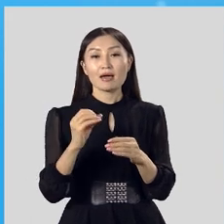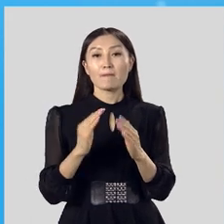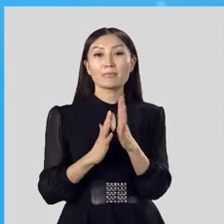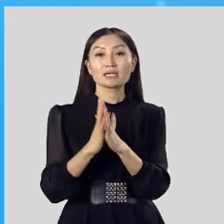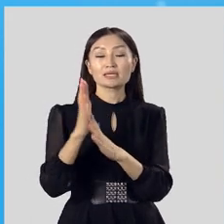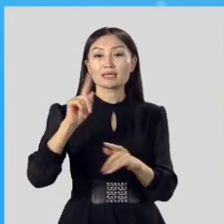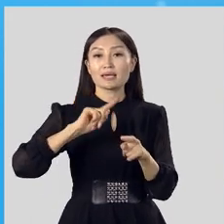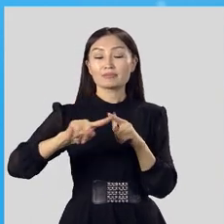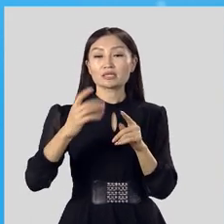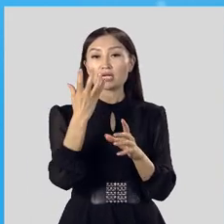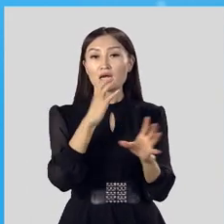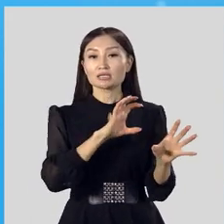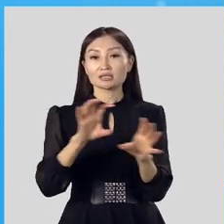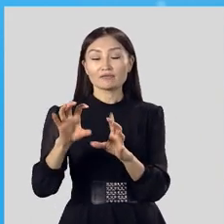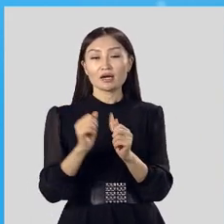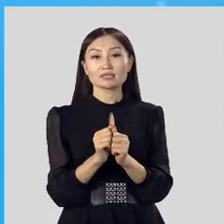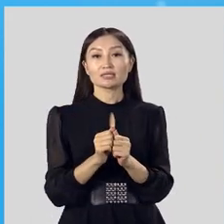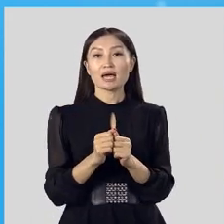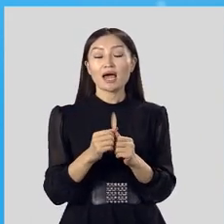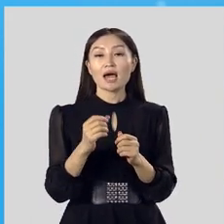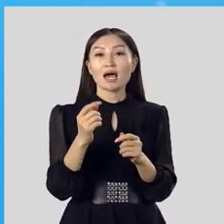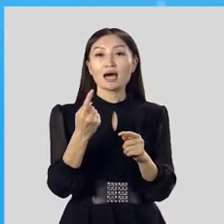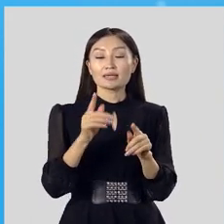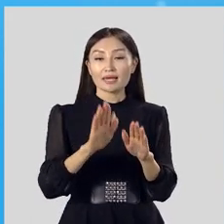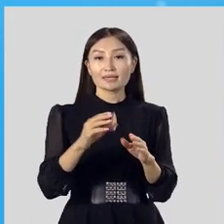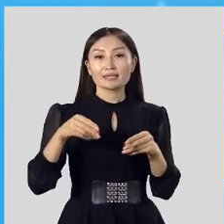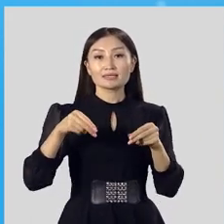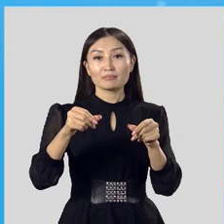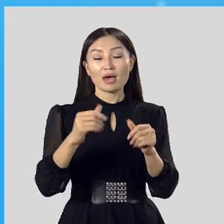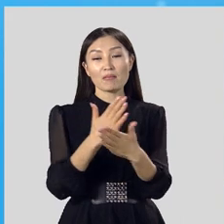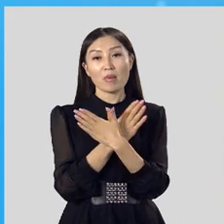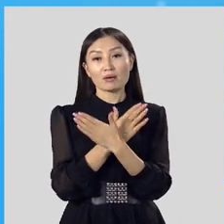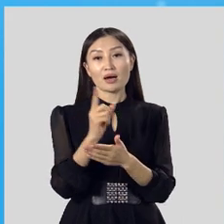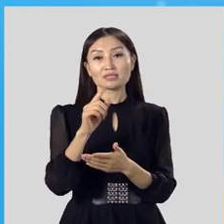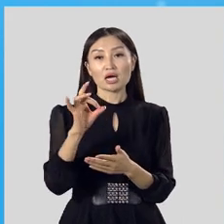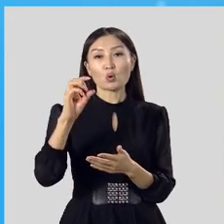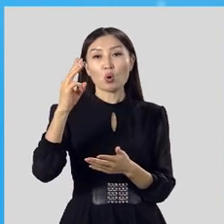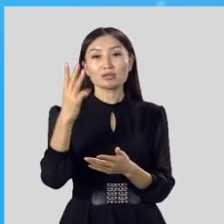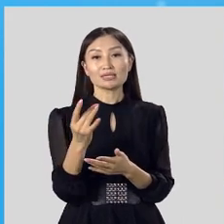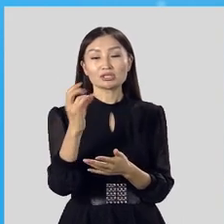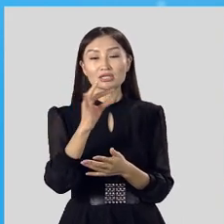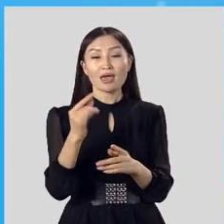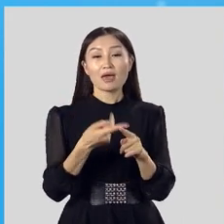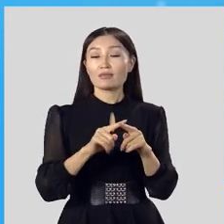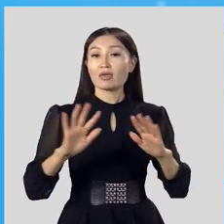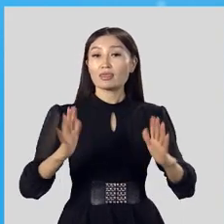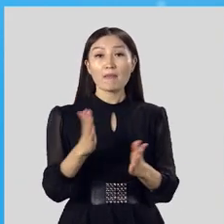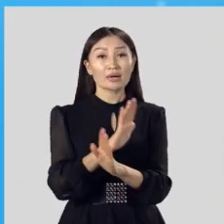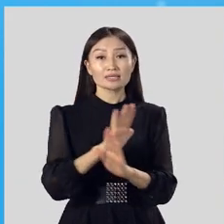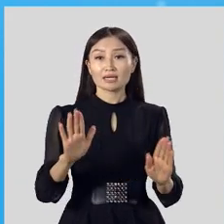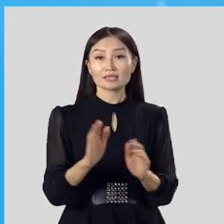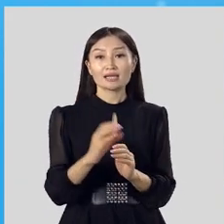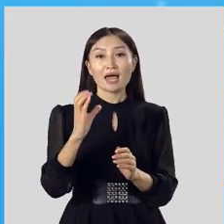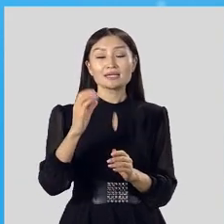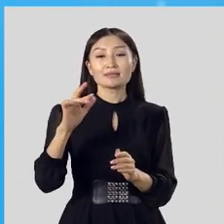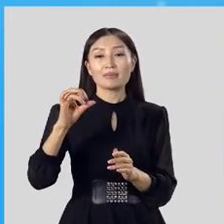быстро разогреваются. Зародыши таких семян погибают. Чтобы этого не происходило,